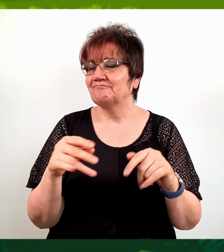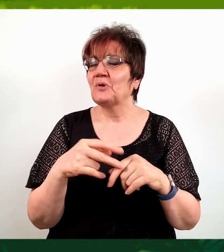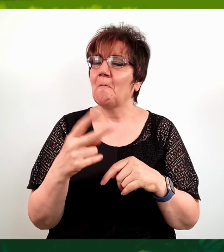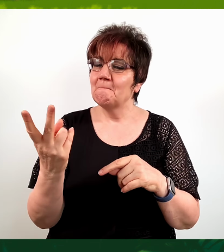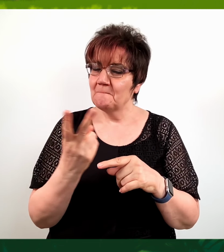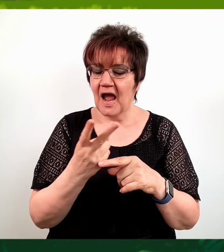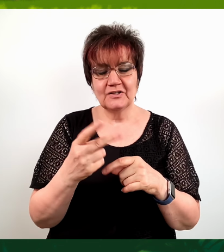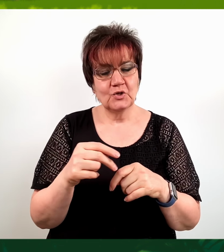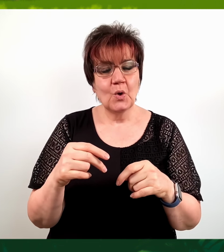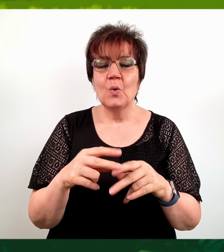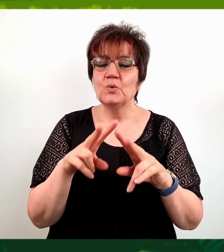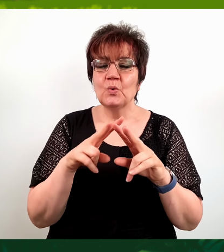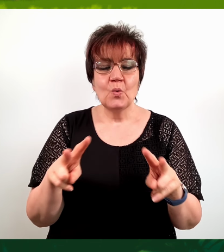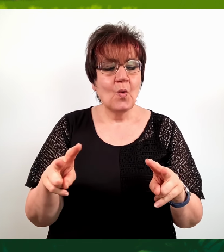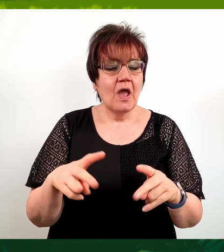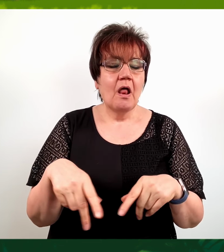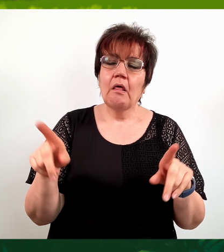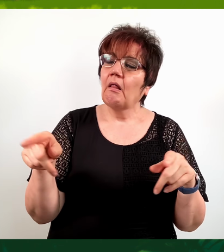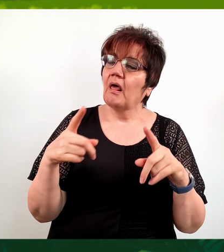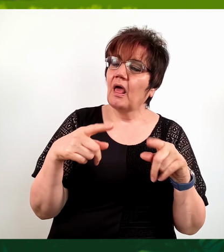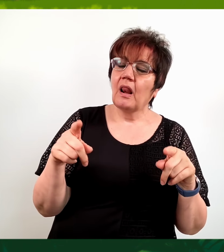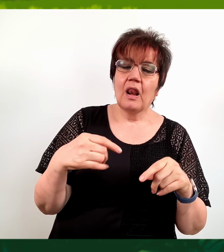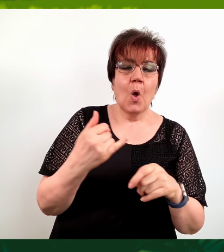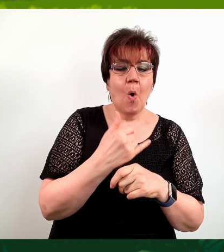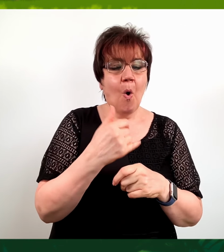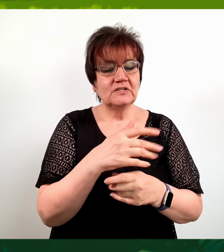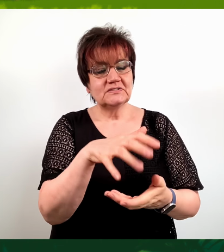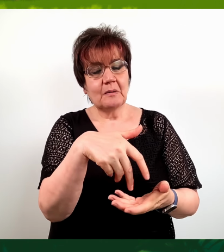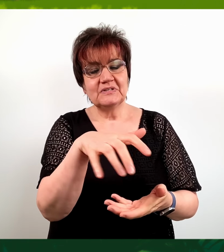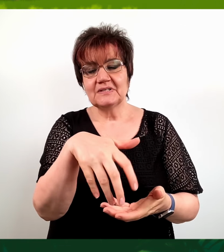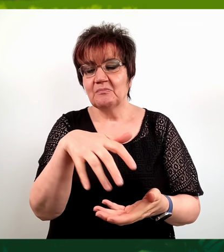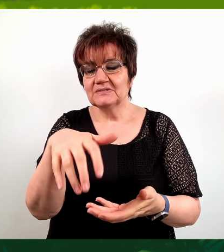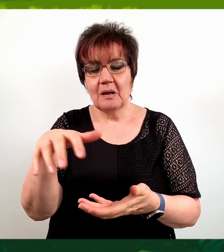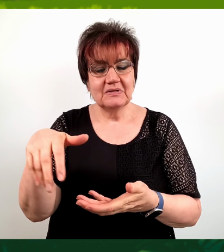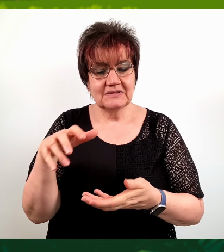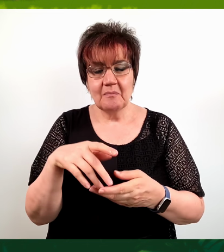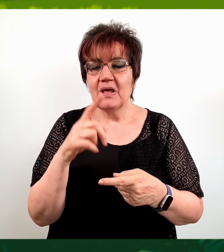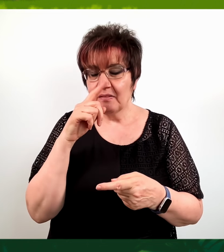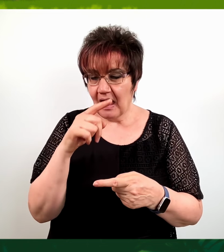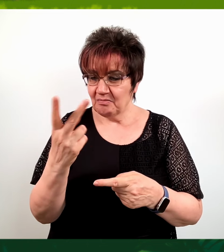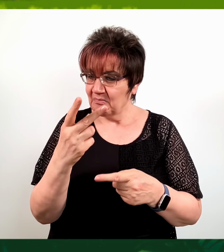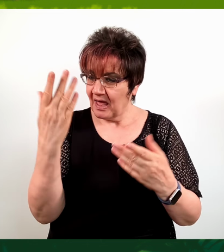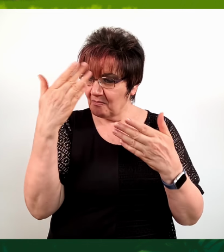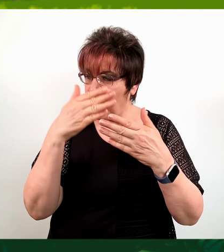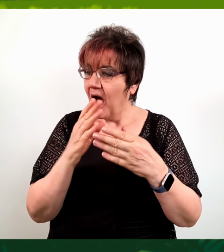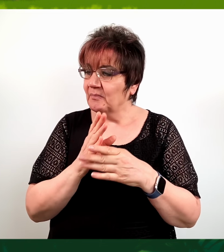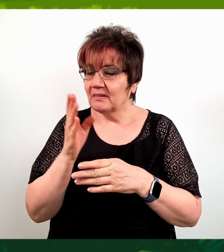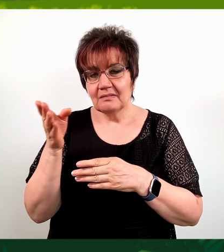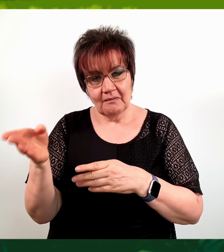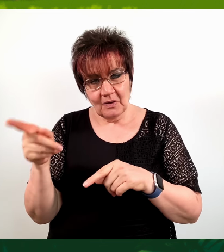Ruhe und singend ihr Holz ein, damit sie am Abend eine heiße Suppe kochen konnten.